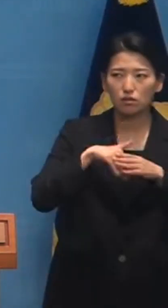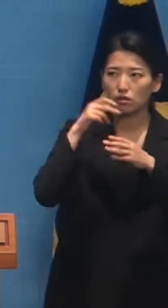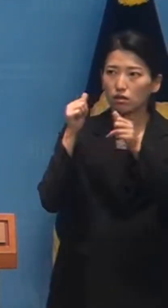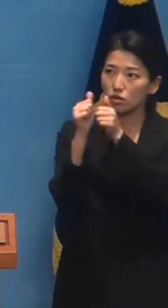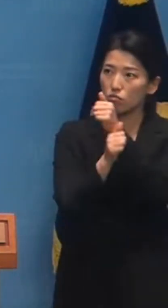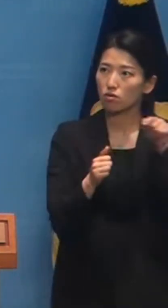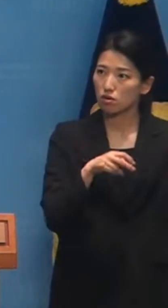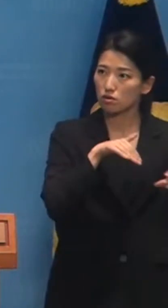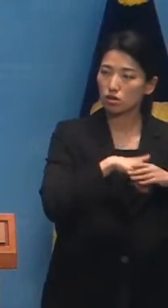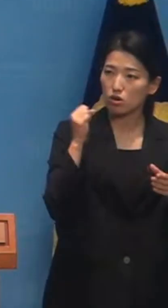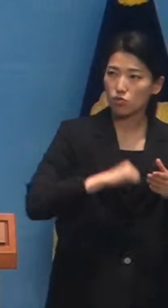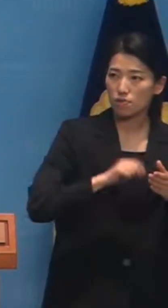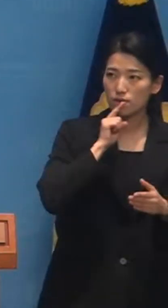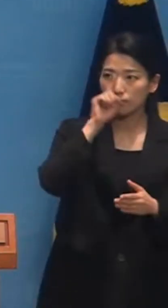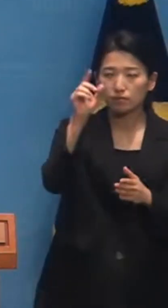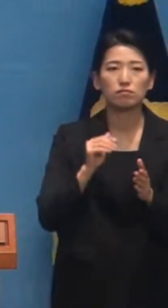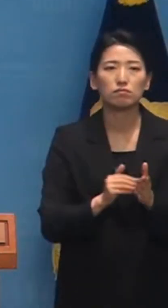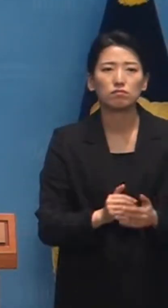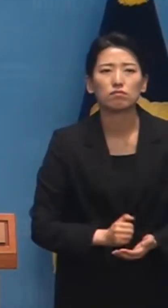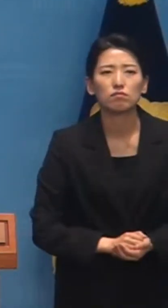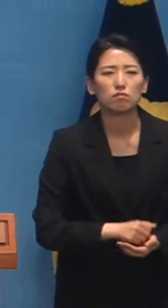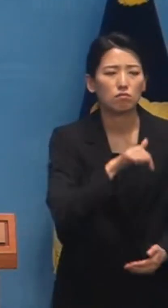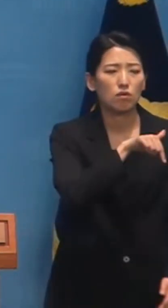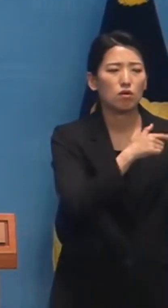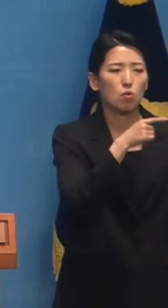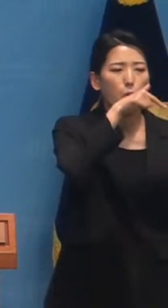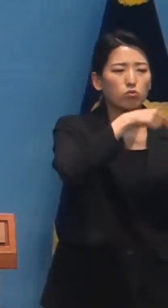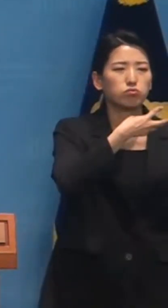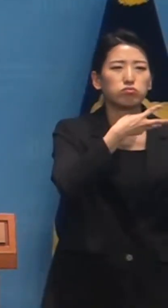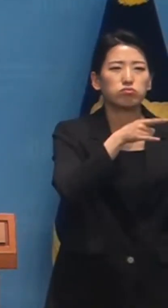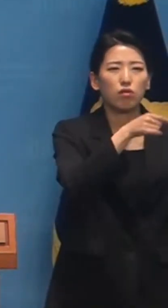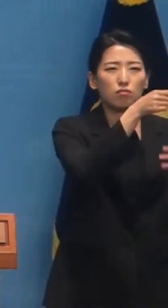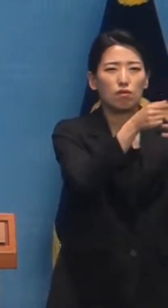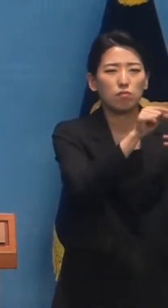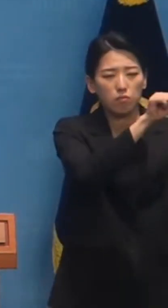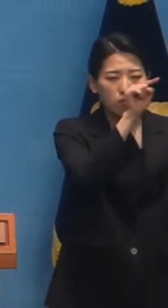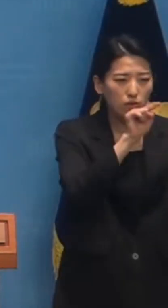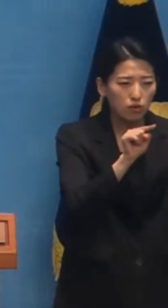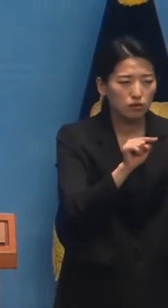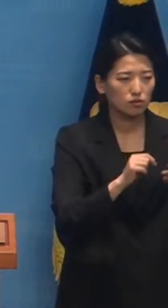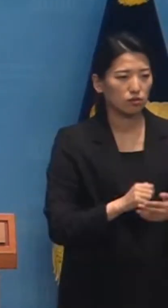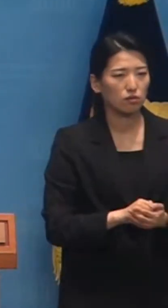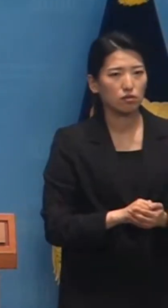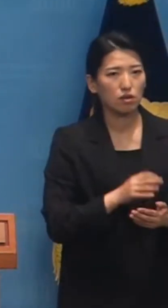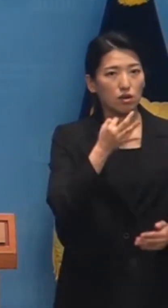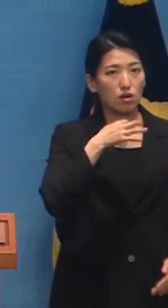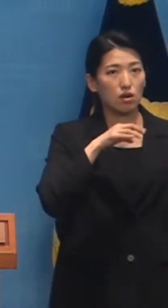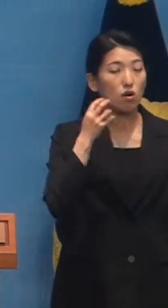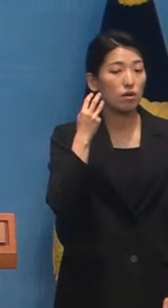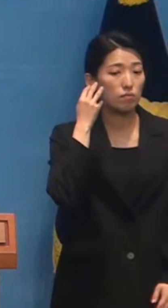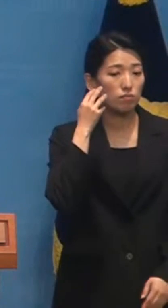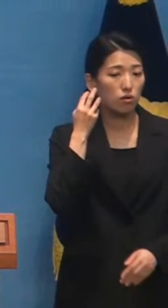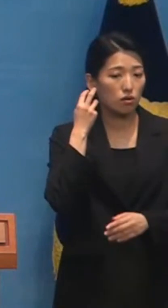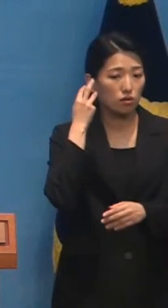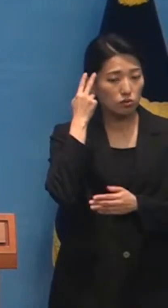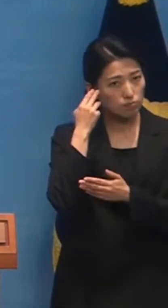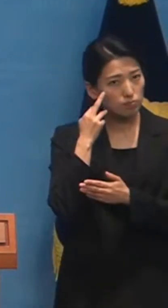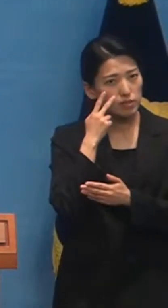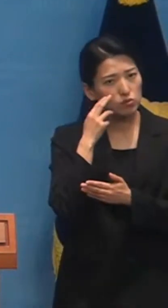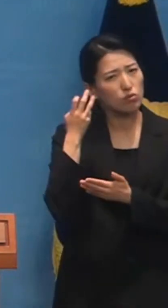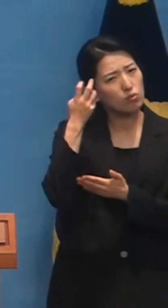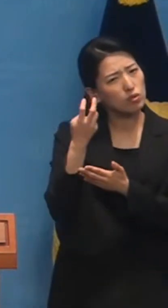조치하였습니다. 두 채널 모두 고구려 프레스 보도에서 언급된 워싱턴 한인회 회장이 고발 관련 내용을